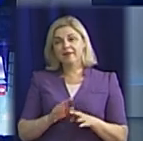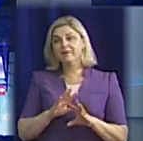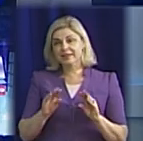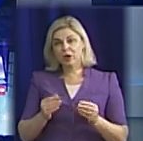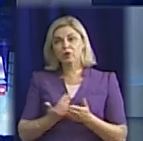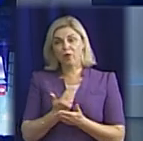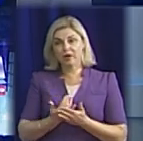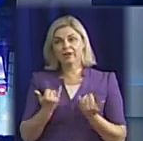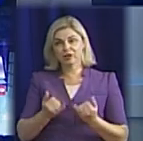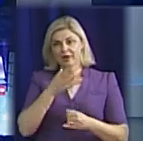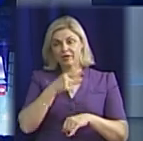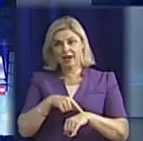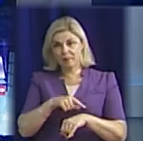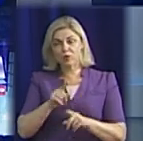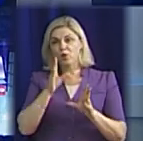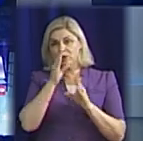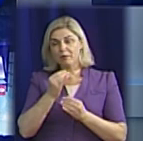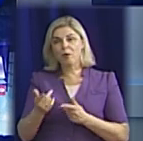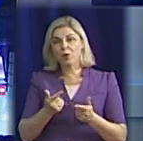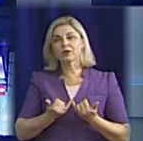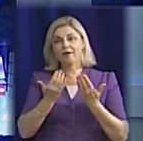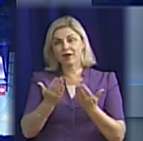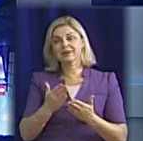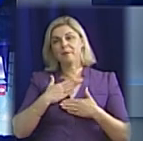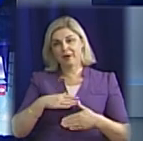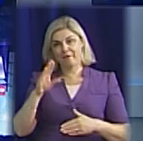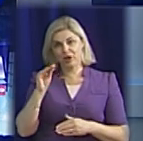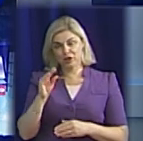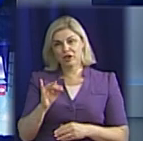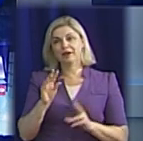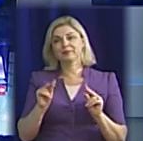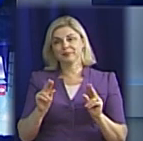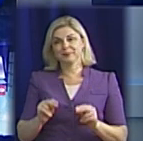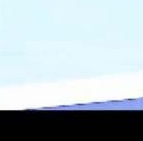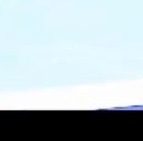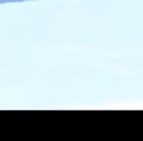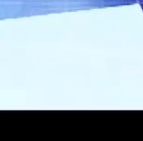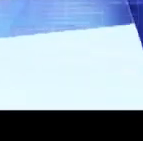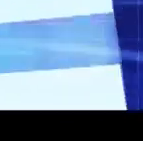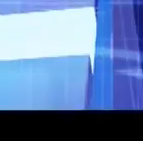новини на цей час, що ми встигли підготувати для вас. Гарного вам вечора і нехай щастить!